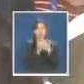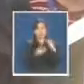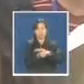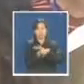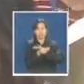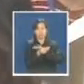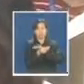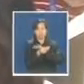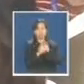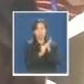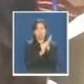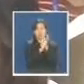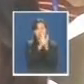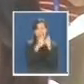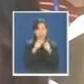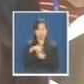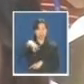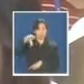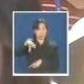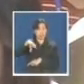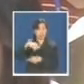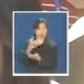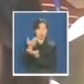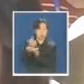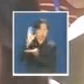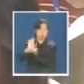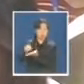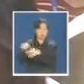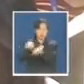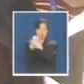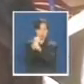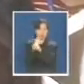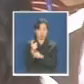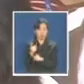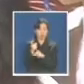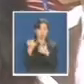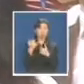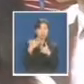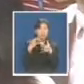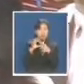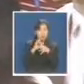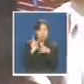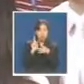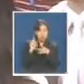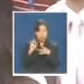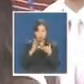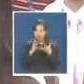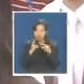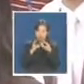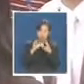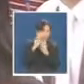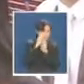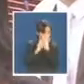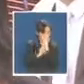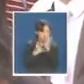ทำอยู่ตามที่มอบให้ไปทำนะครับก็กำลังจะทำเรื่องนี้นะครับส่วนเรื่องของกลไกต่างๆกฎหมาย